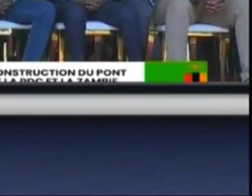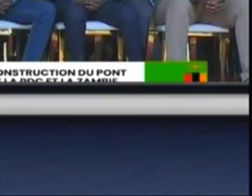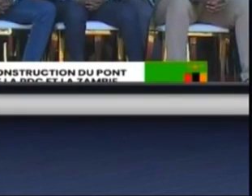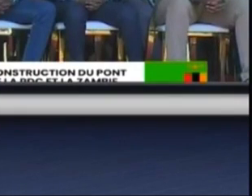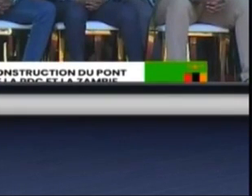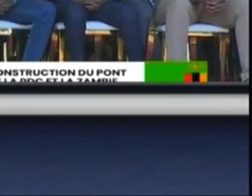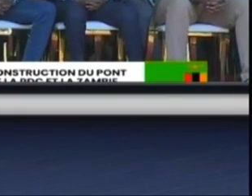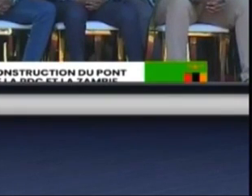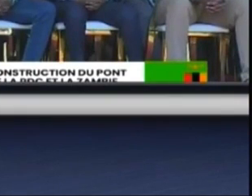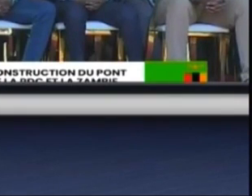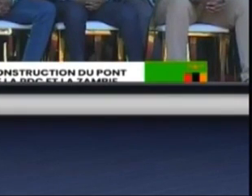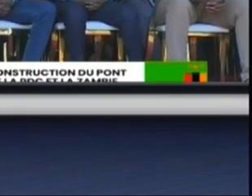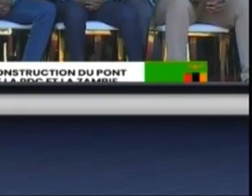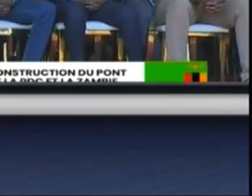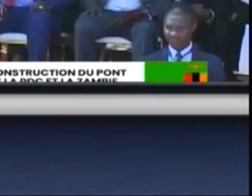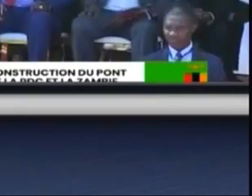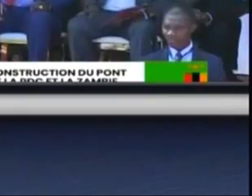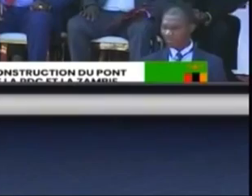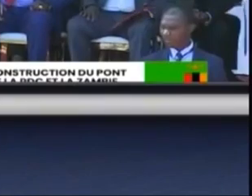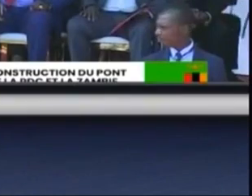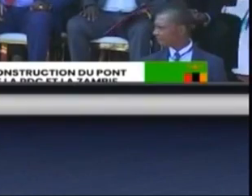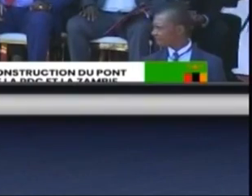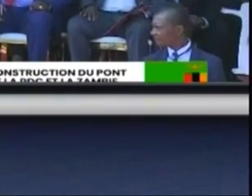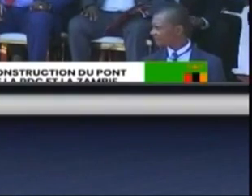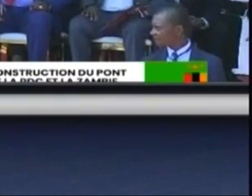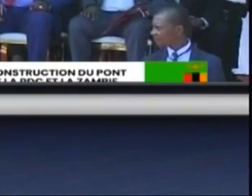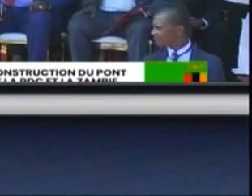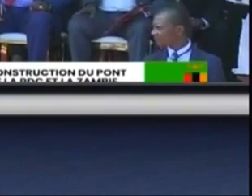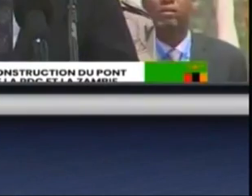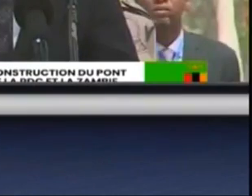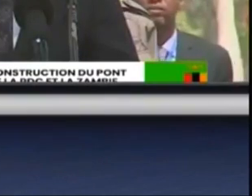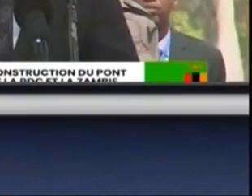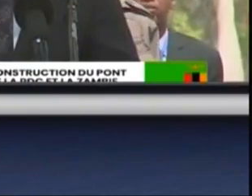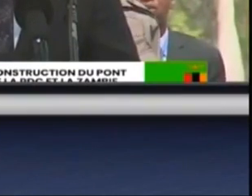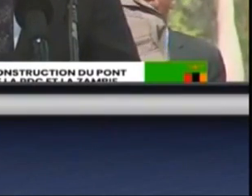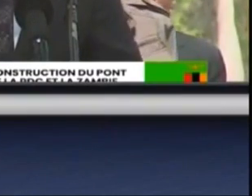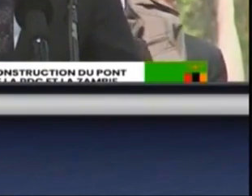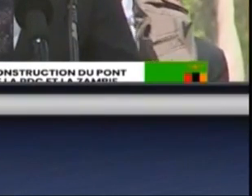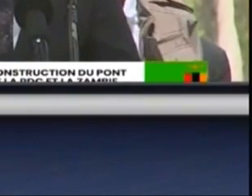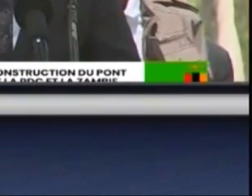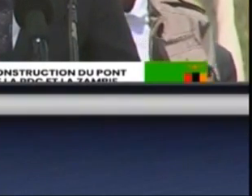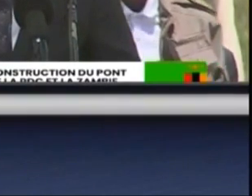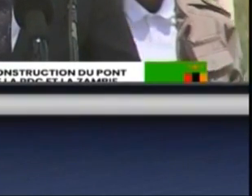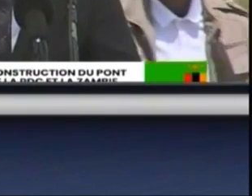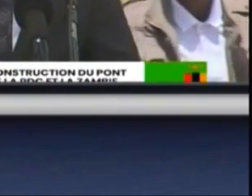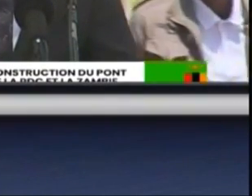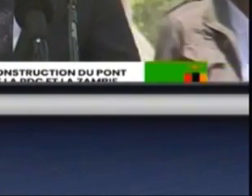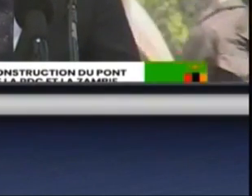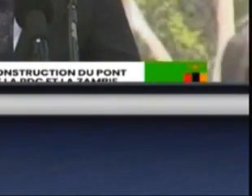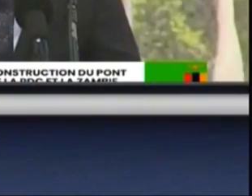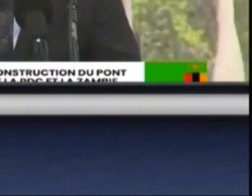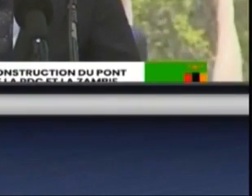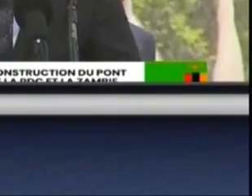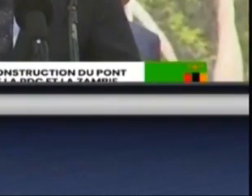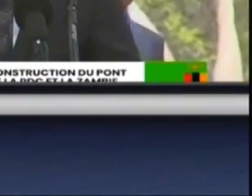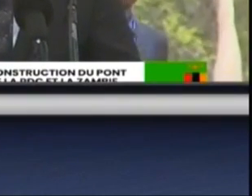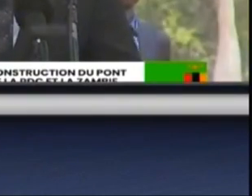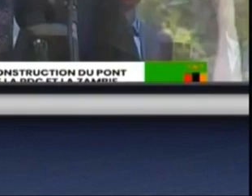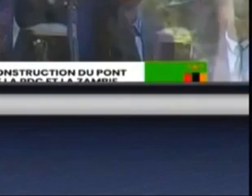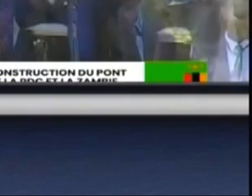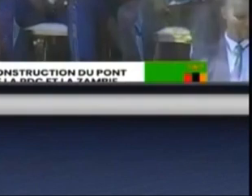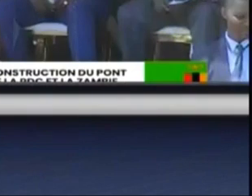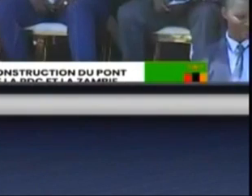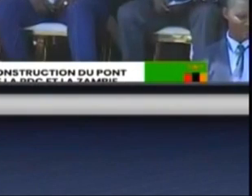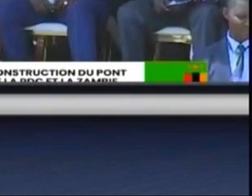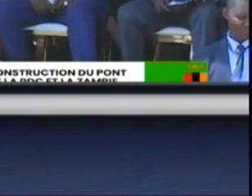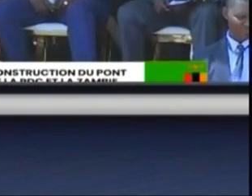durer 3 ans avec un coût global estimé à plus de 252 millions de dollars. Les images à suivre au début de ce journal.